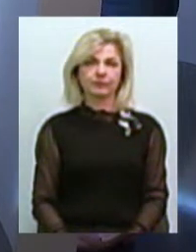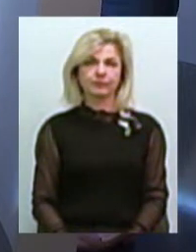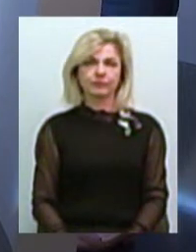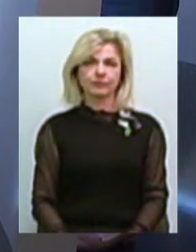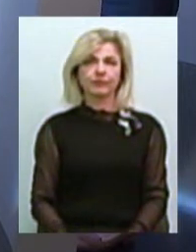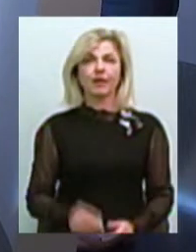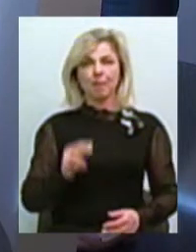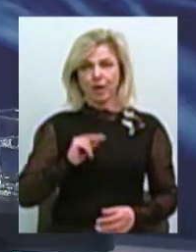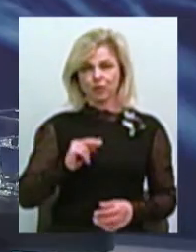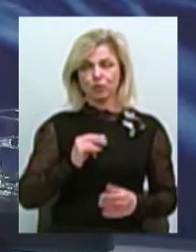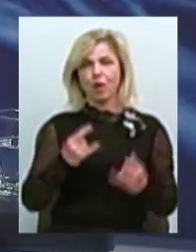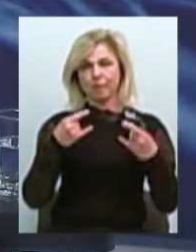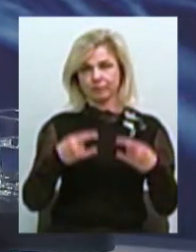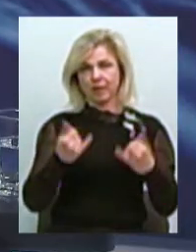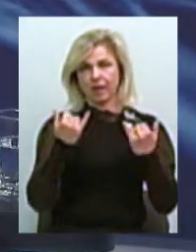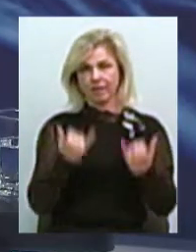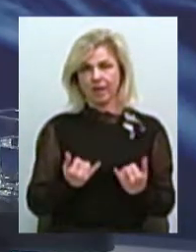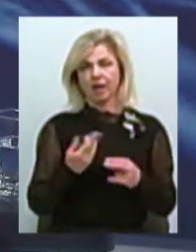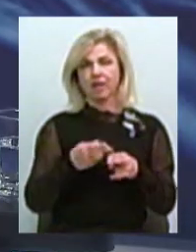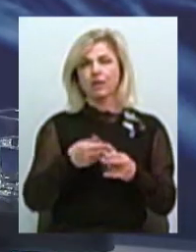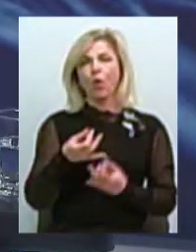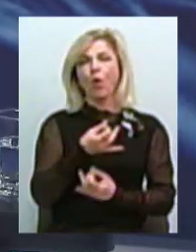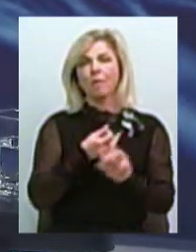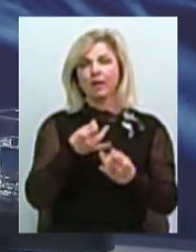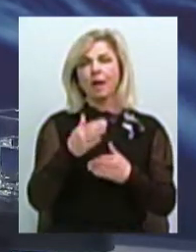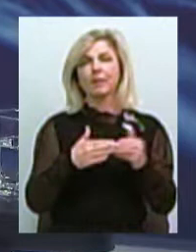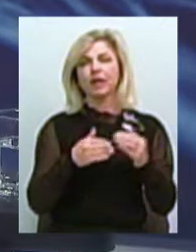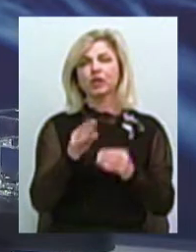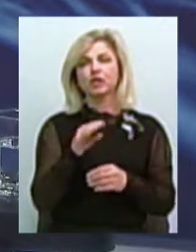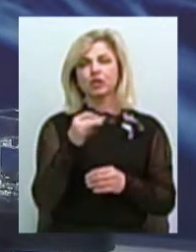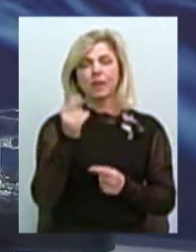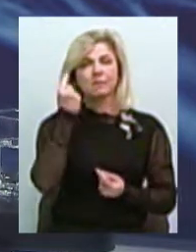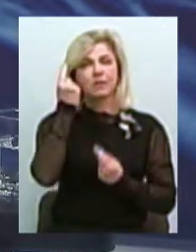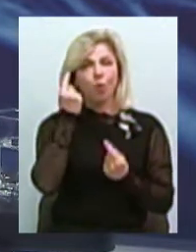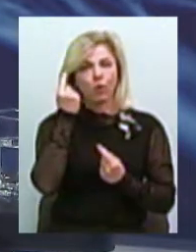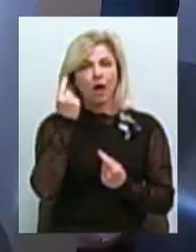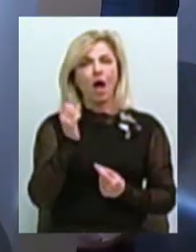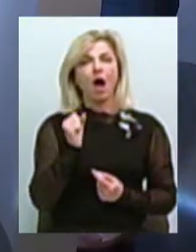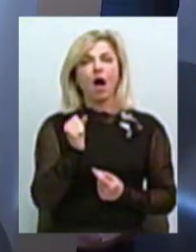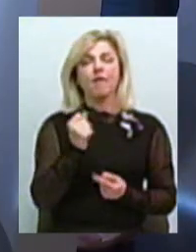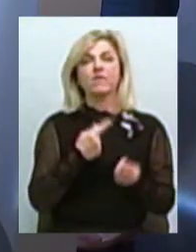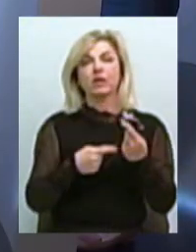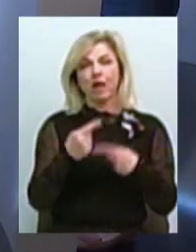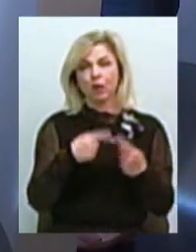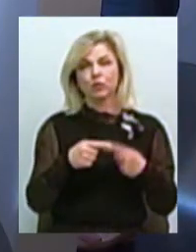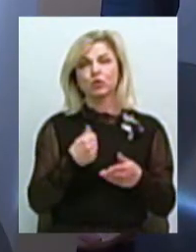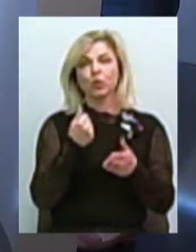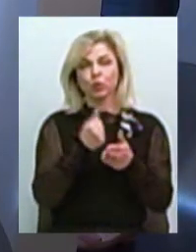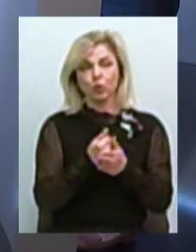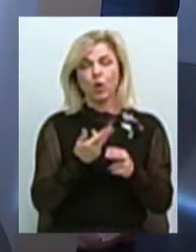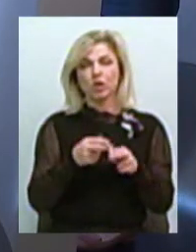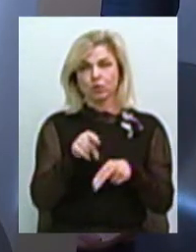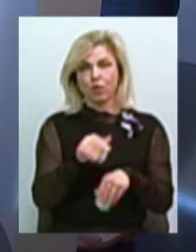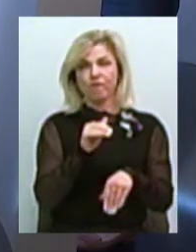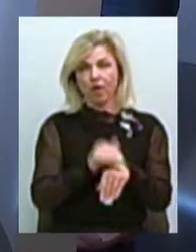Ми працюємо в прямому ефірі. Це був коментар практичного психолога Тетяни Іванової. Олена, а повертаючись до цього